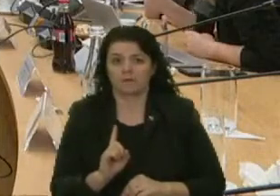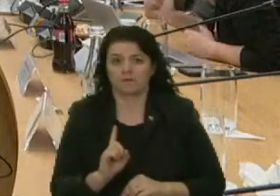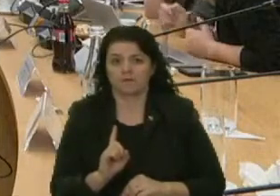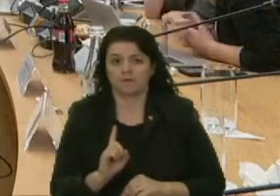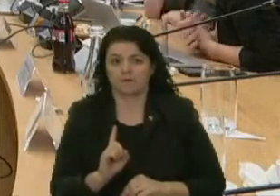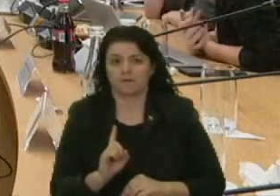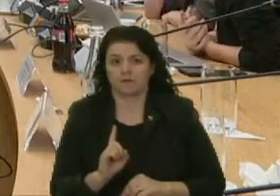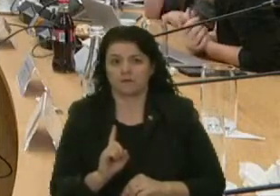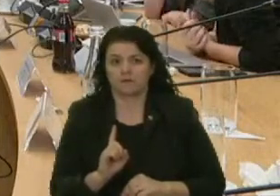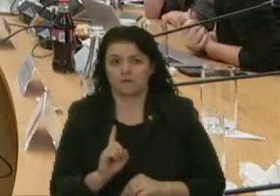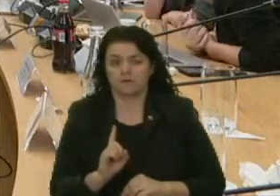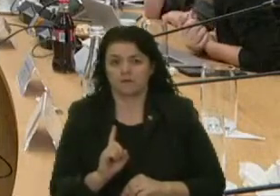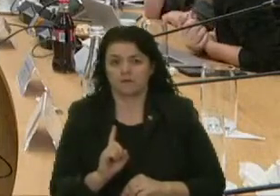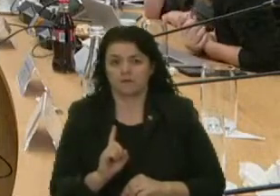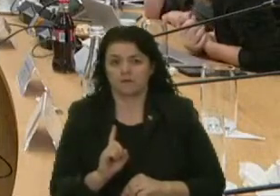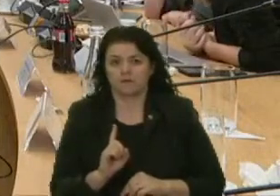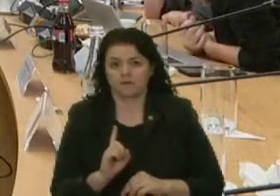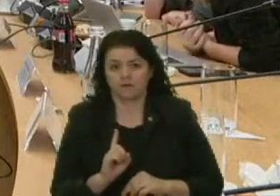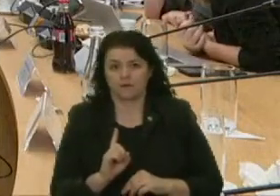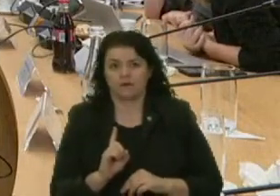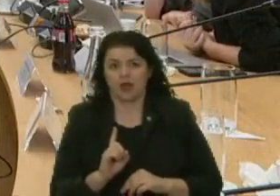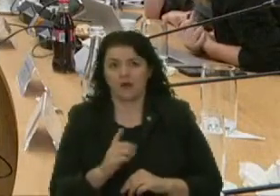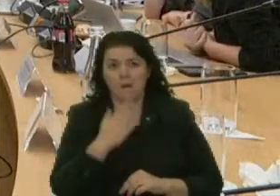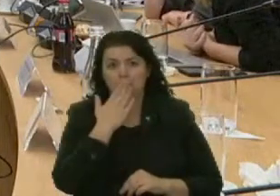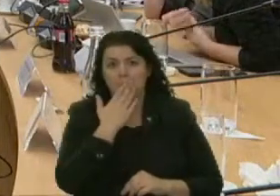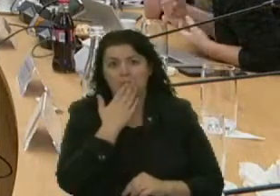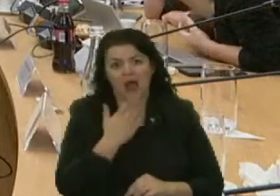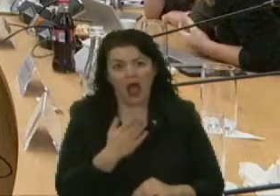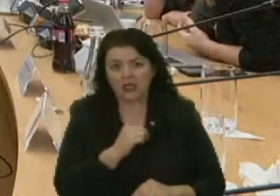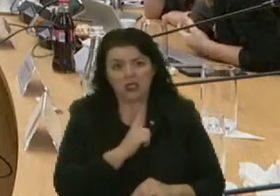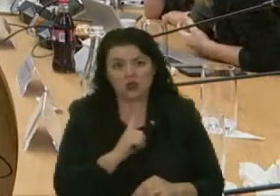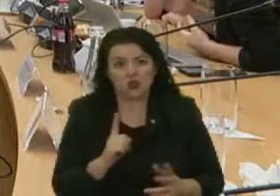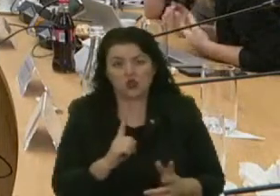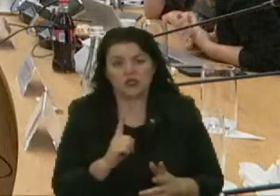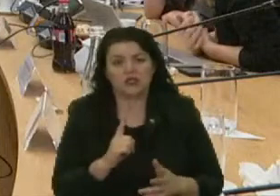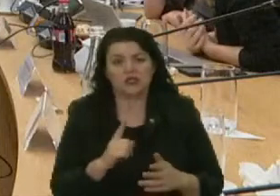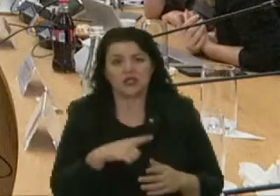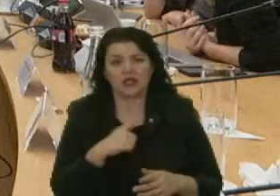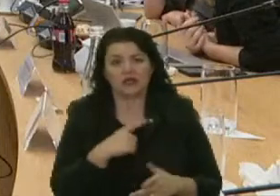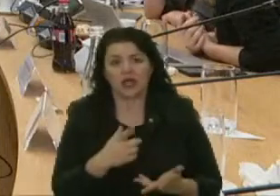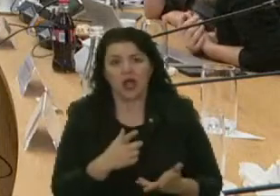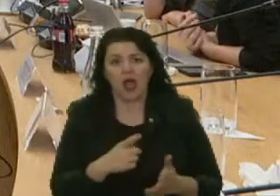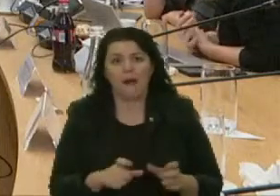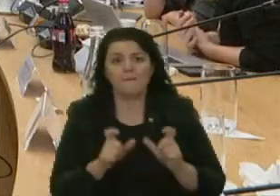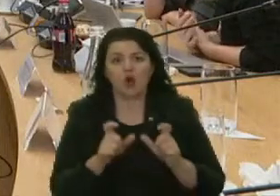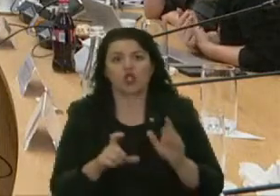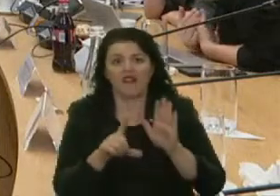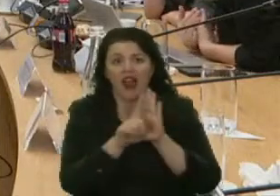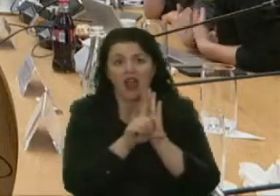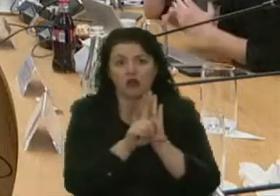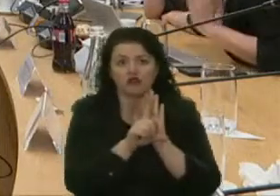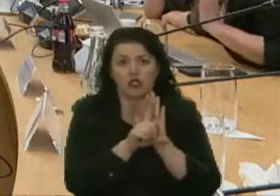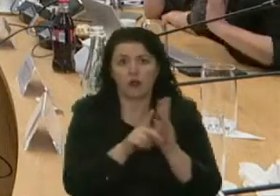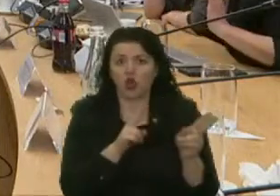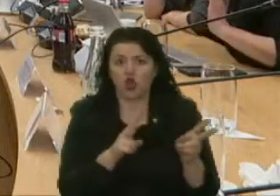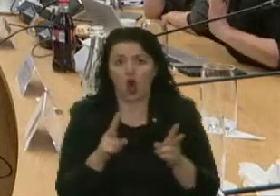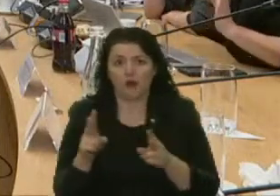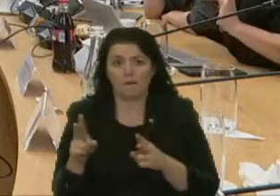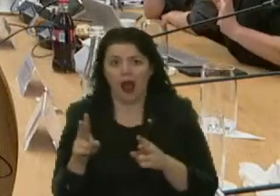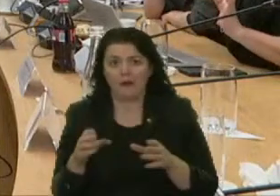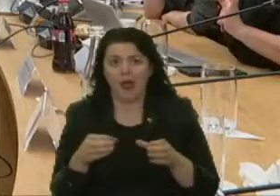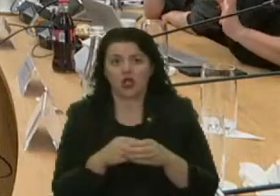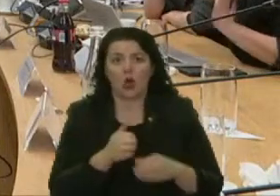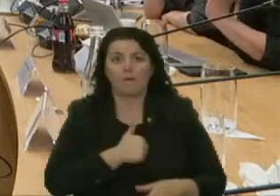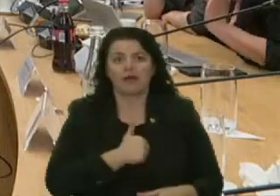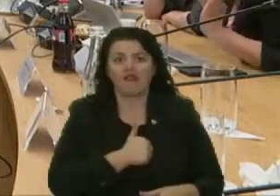însă Ok însă nu e păcat că nu sunt cred că e împotriva legii și așa mai departe în mod normal cel puțin în mediul